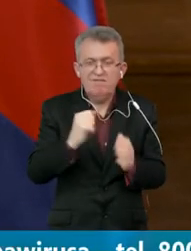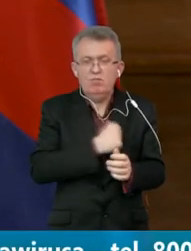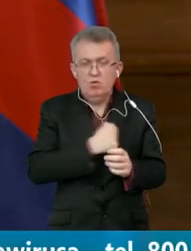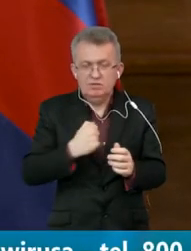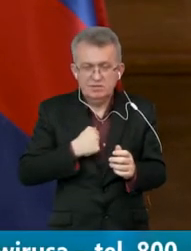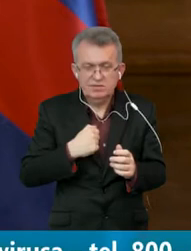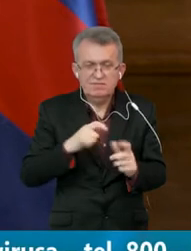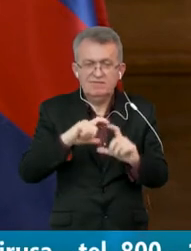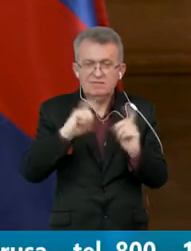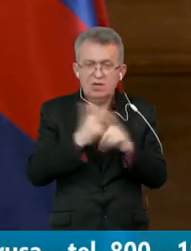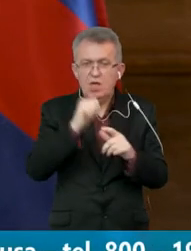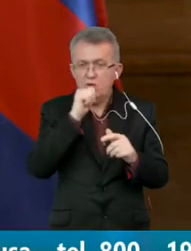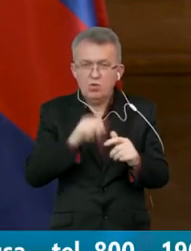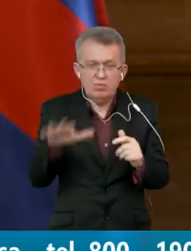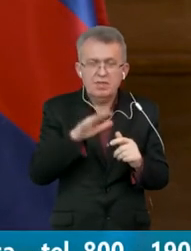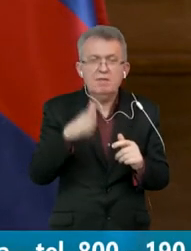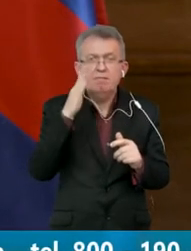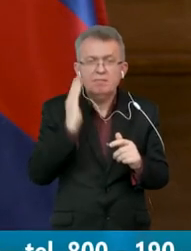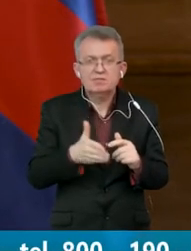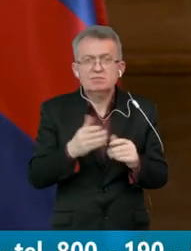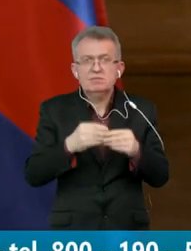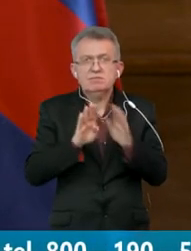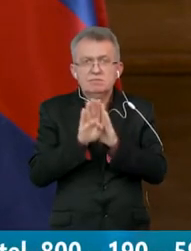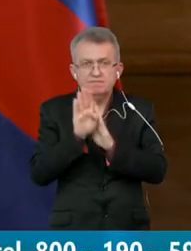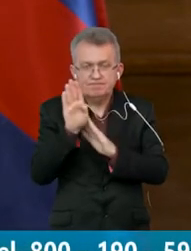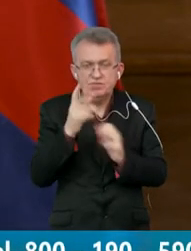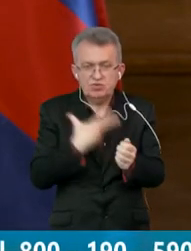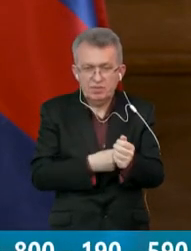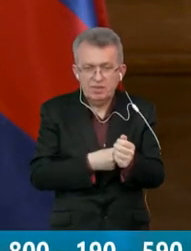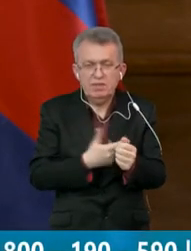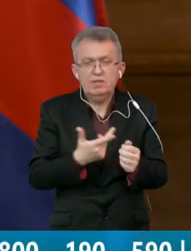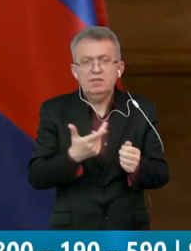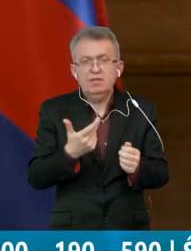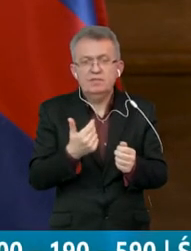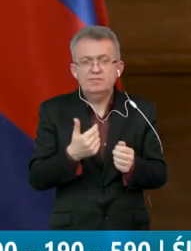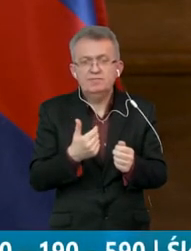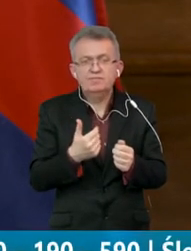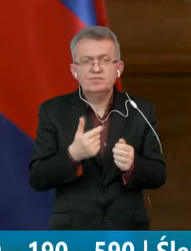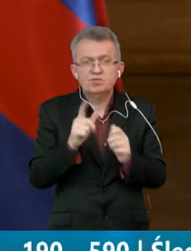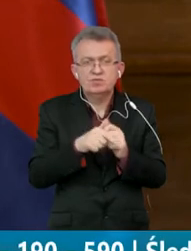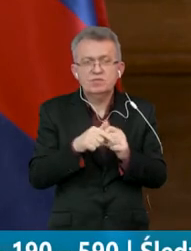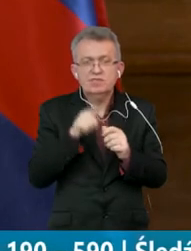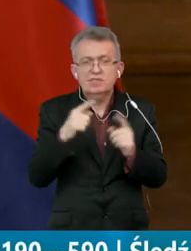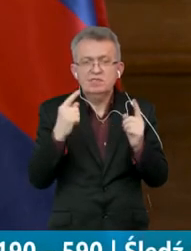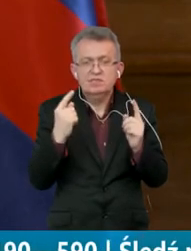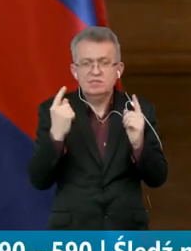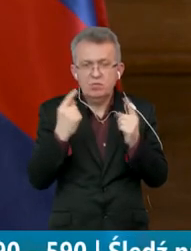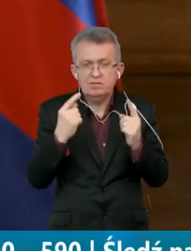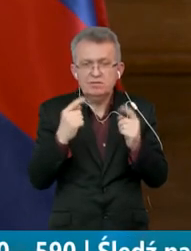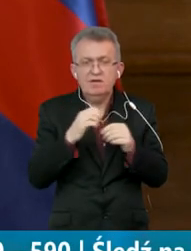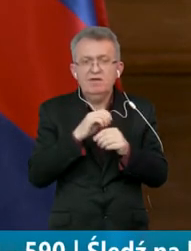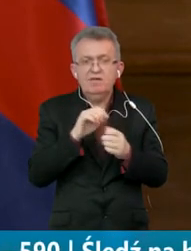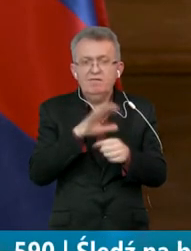a właściwie w całej Unii Europejskiej będzie rosła, że ta sytuacja pandemiczna na